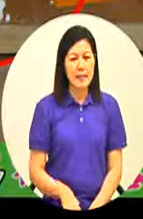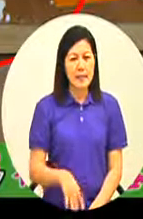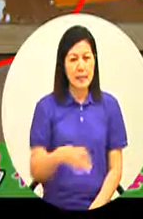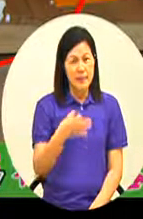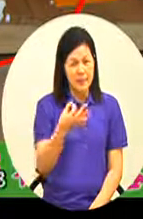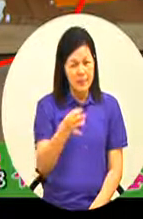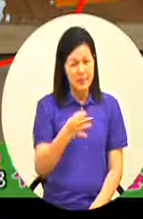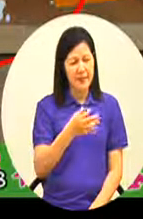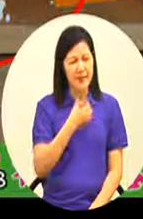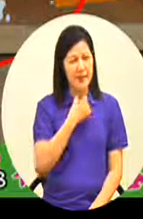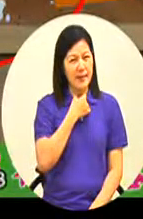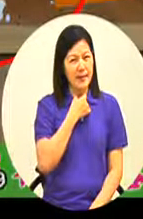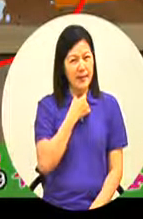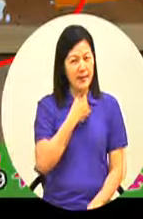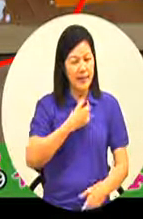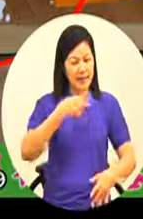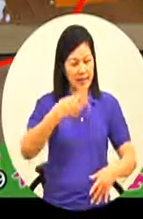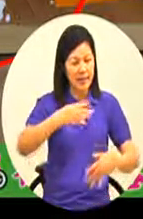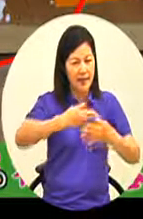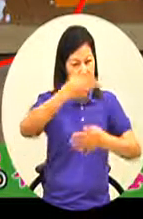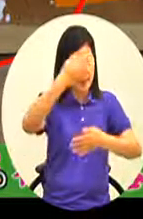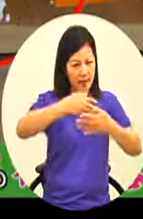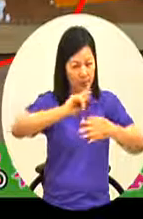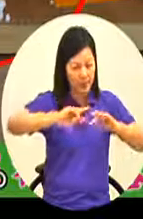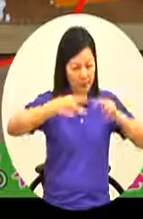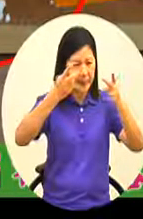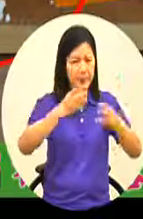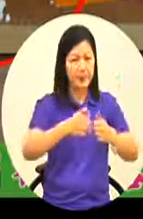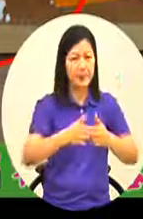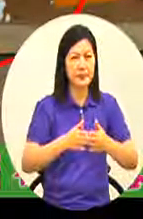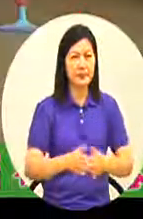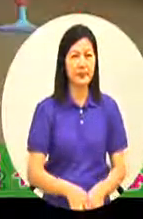把旧的窗户要把它改善好。